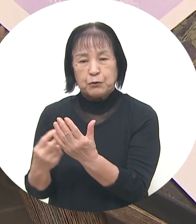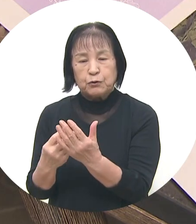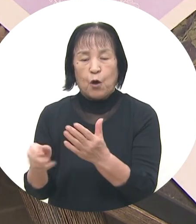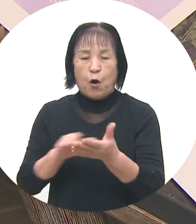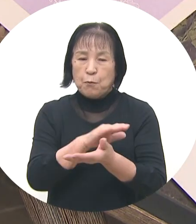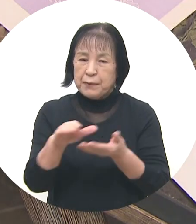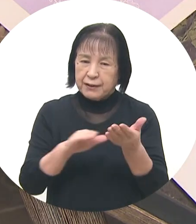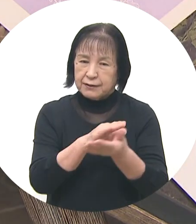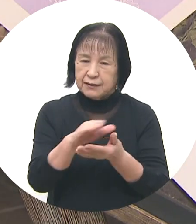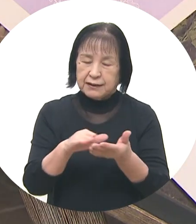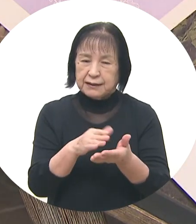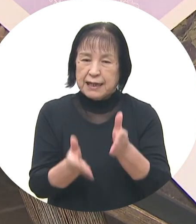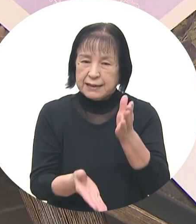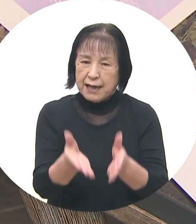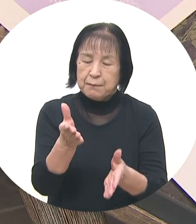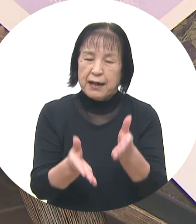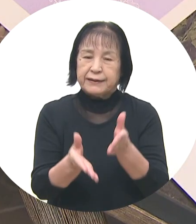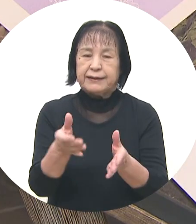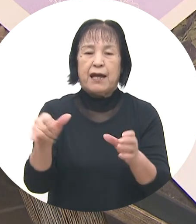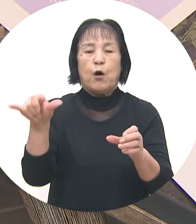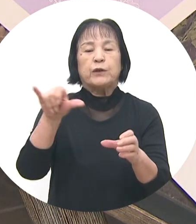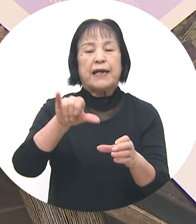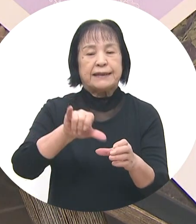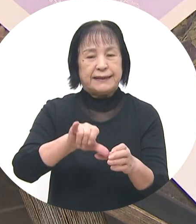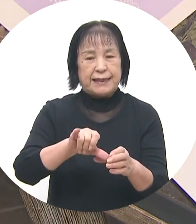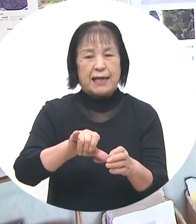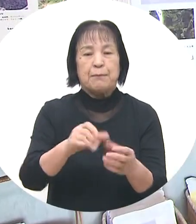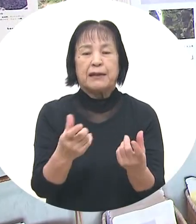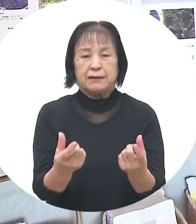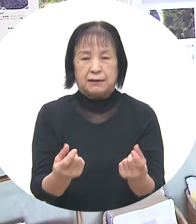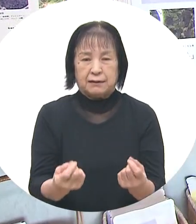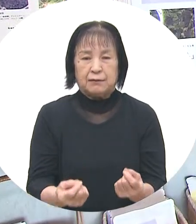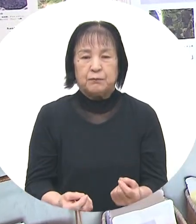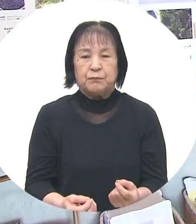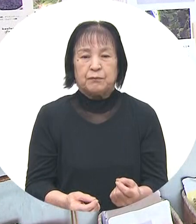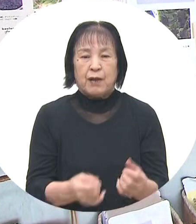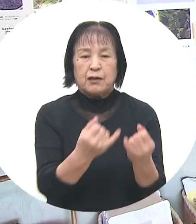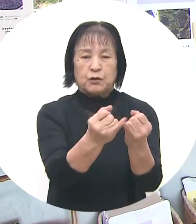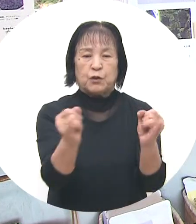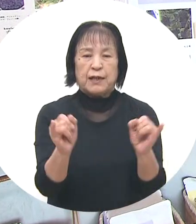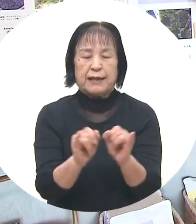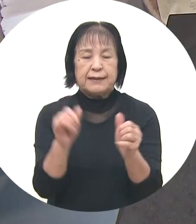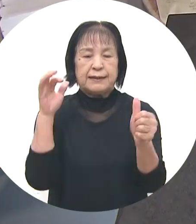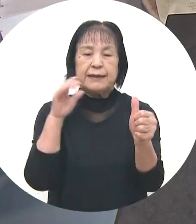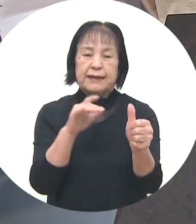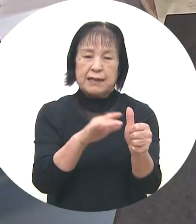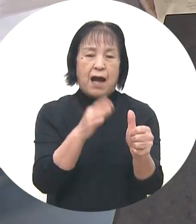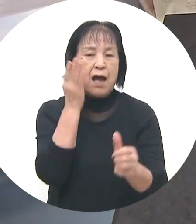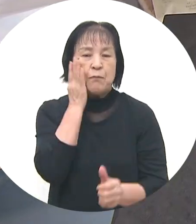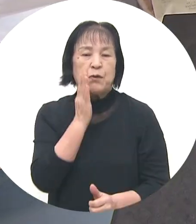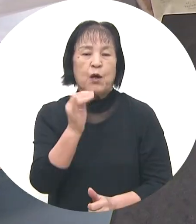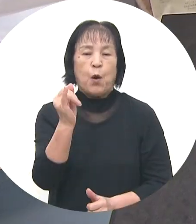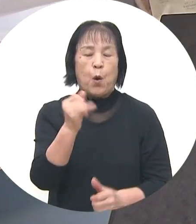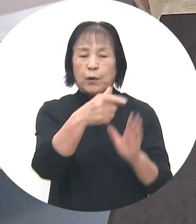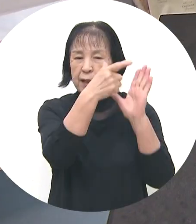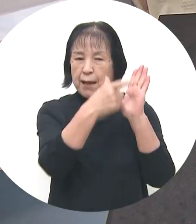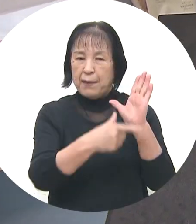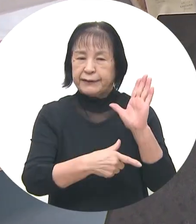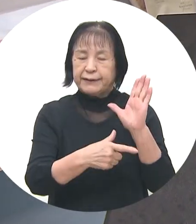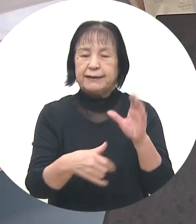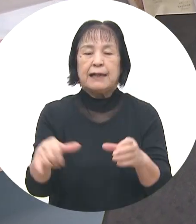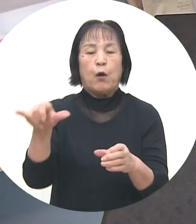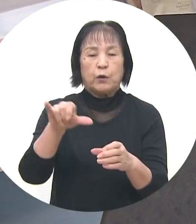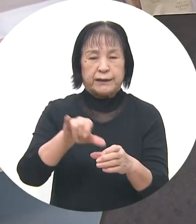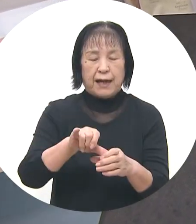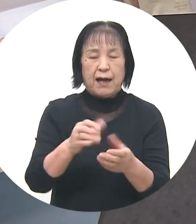して栽培して、でそれをお茶にしてます。こちら女性に人気のこう美容をテーマにしたお茶になってます。